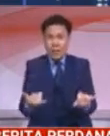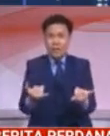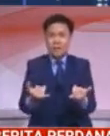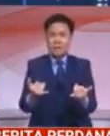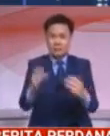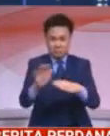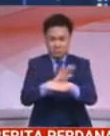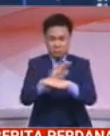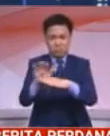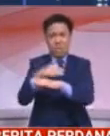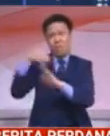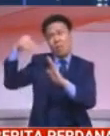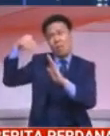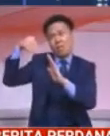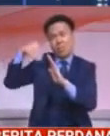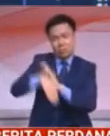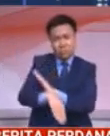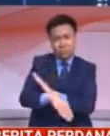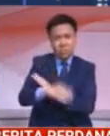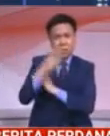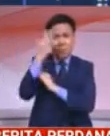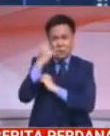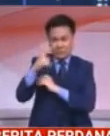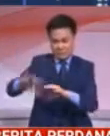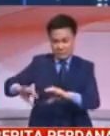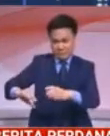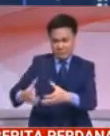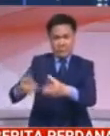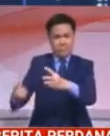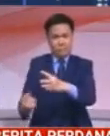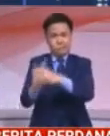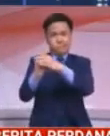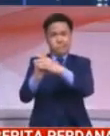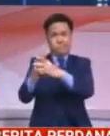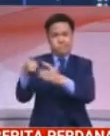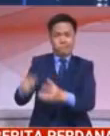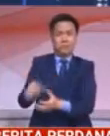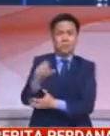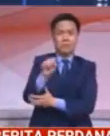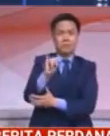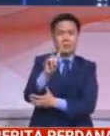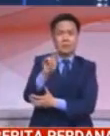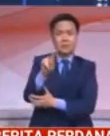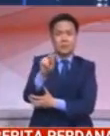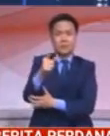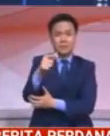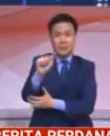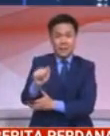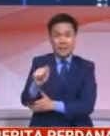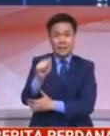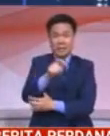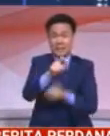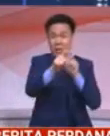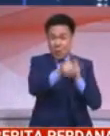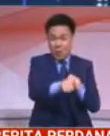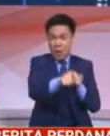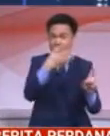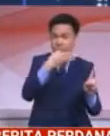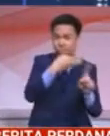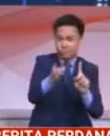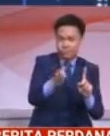harian terjejas bahana kluster Sivaganga yang dicetuskan Nizar Muhammad akibat melanggar perintah kuarantin di